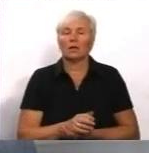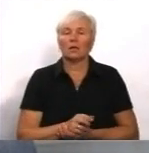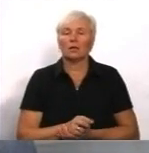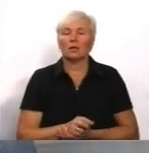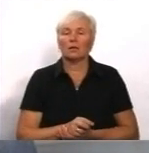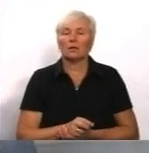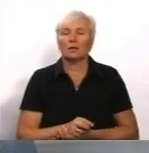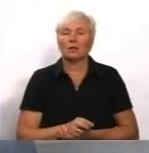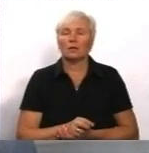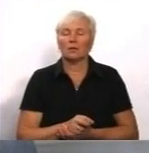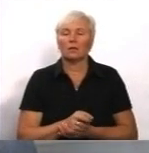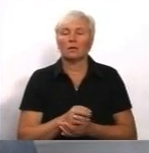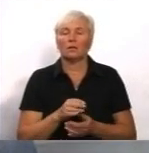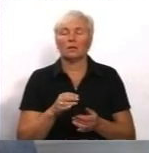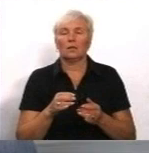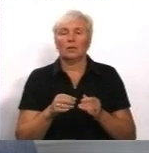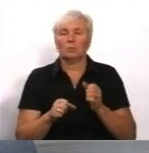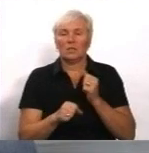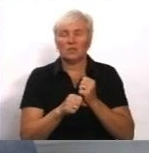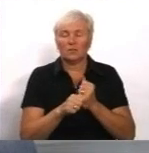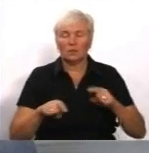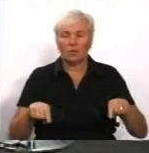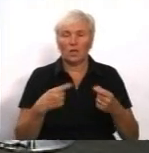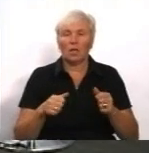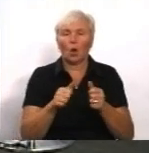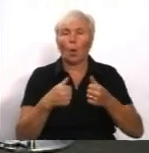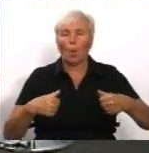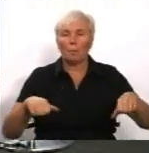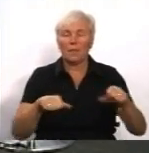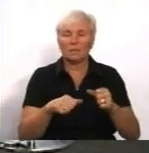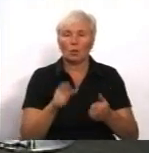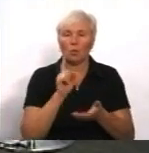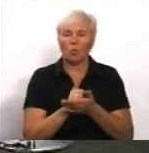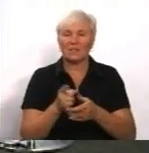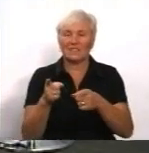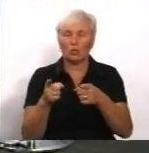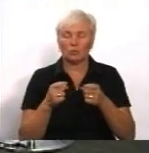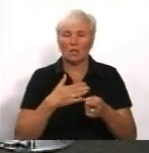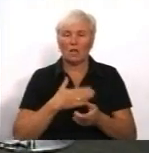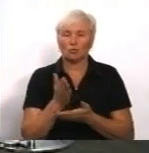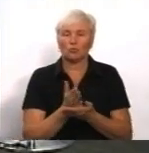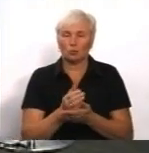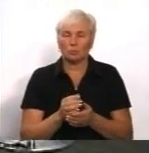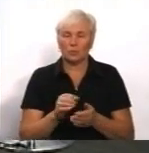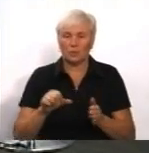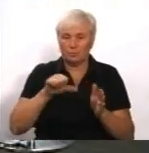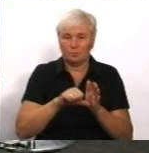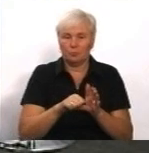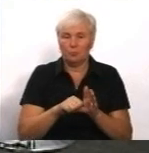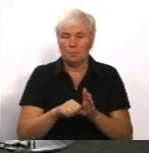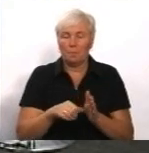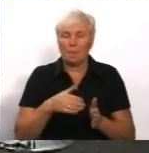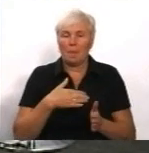є ініціаторами створення комісії і обов'язково залучення нашої служби в цю комісію. Моя пряма